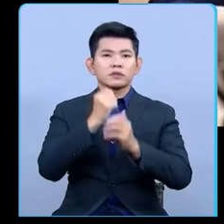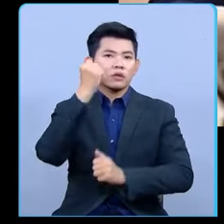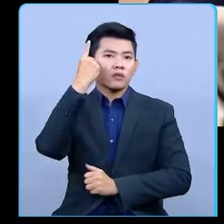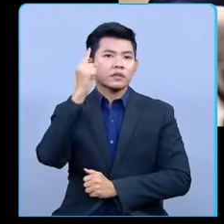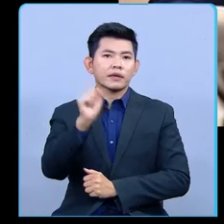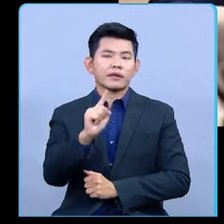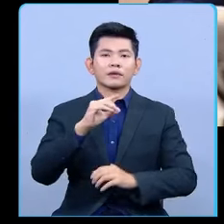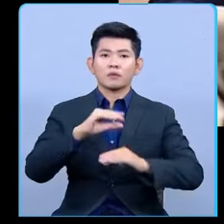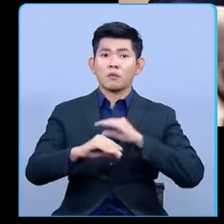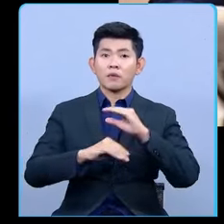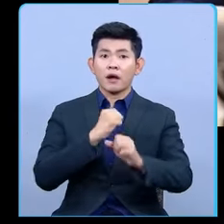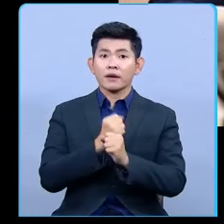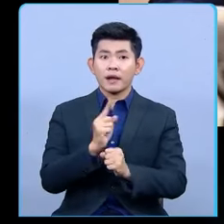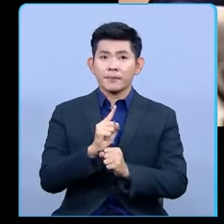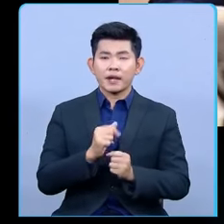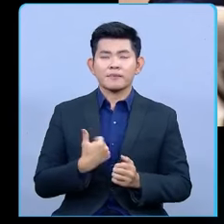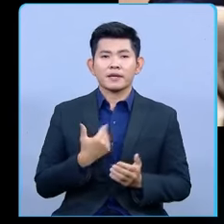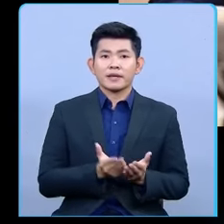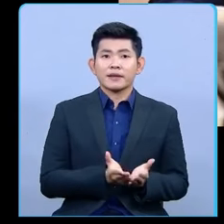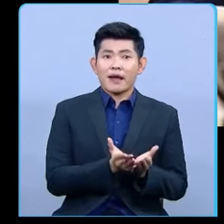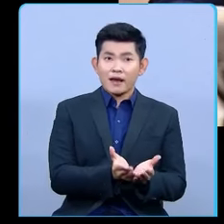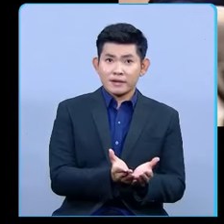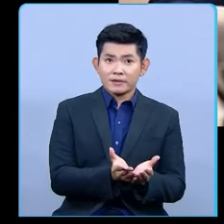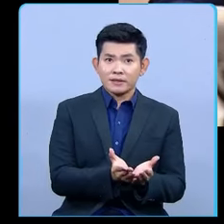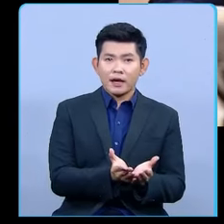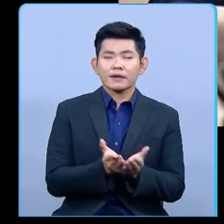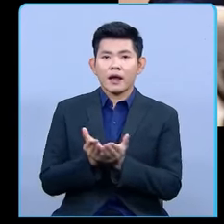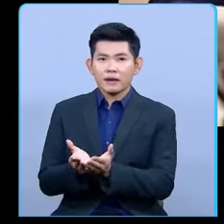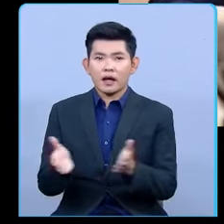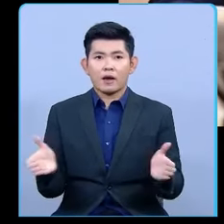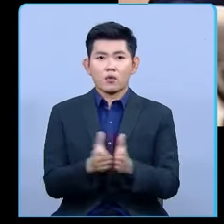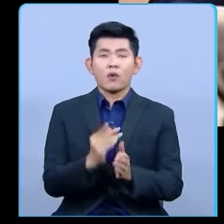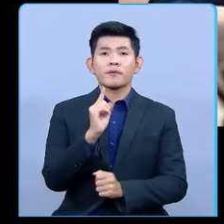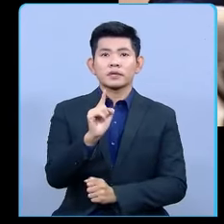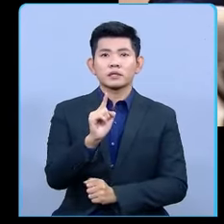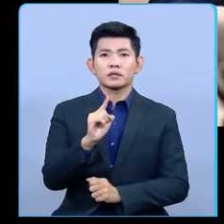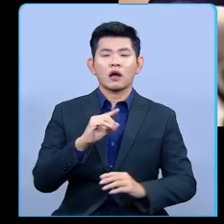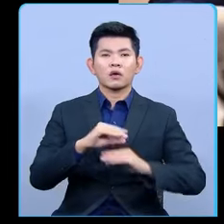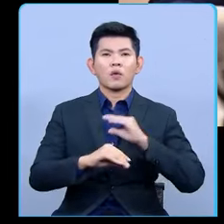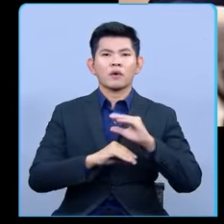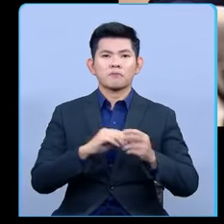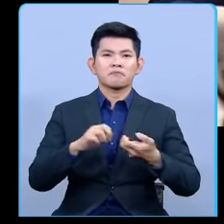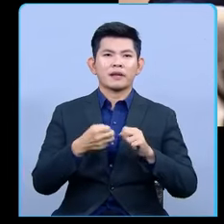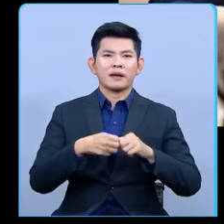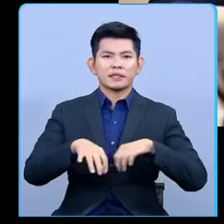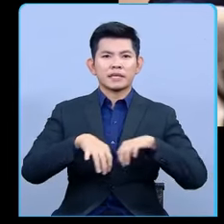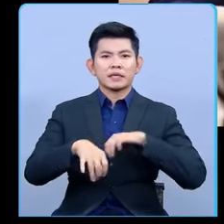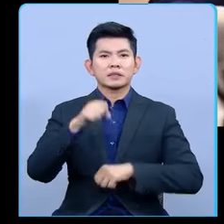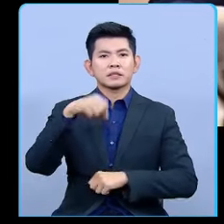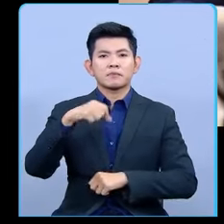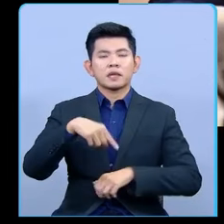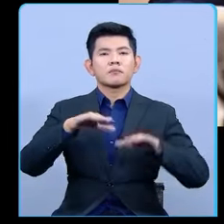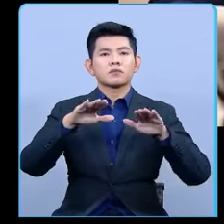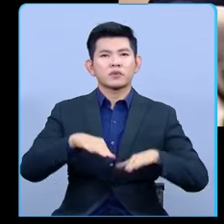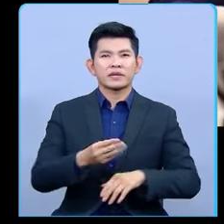ครงการ2ท่าเรือแต่นับรวมเป็น1โครงการเนี้ยจะลดปัญหาการจัดการซ้ำซ้อนคือรีบวา